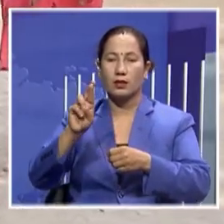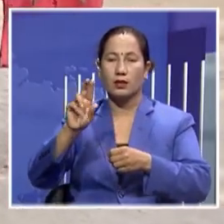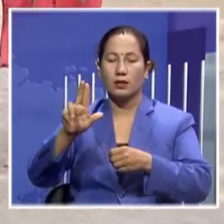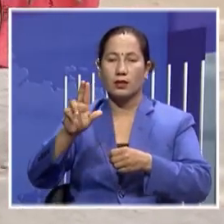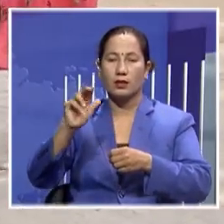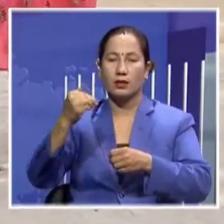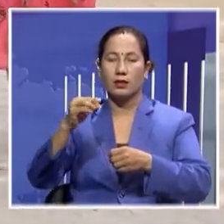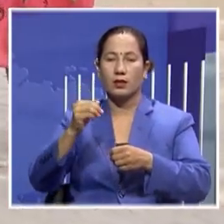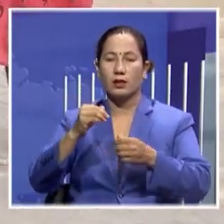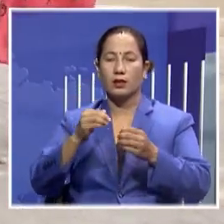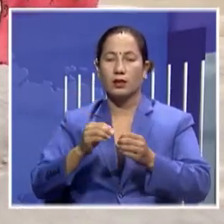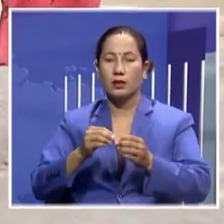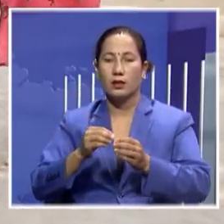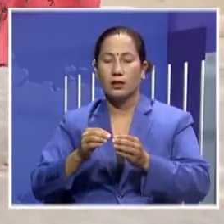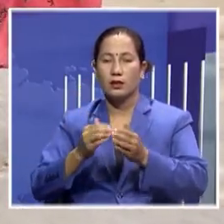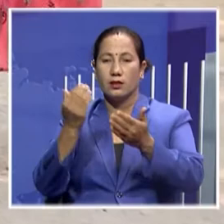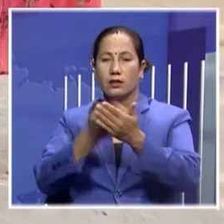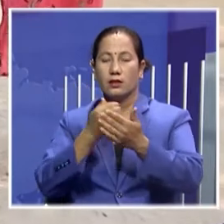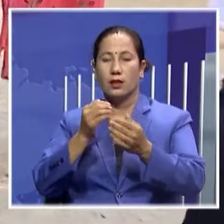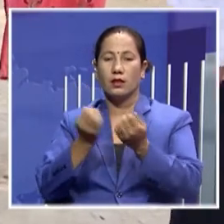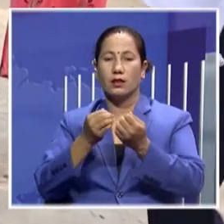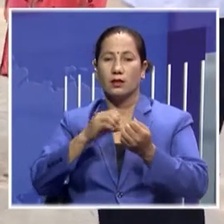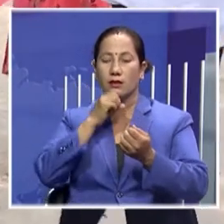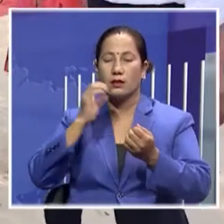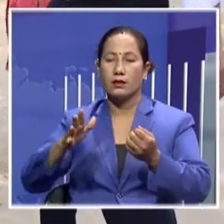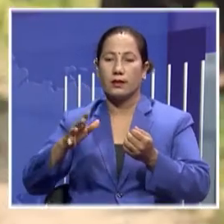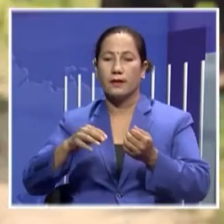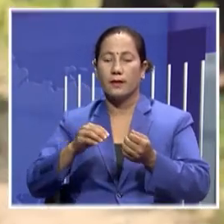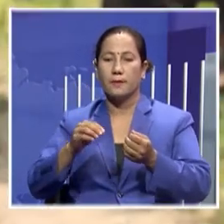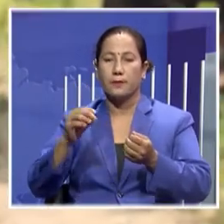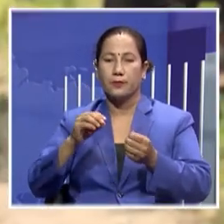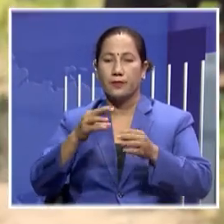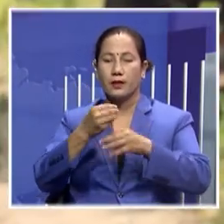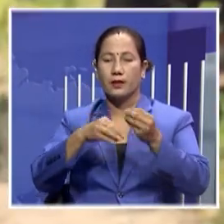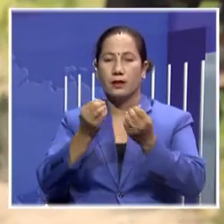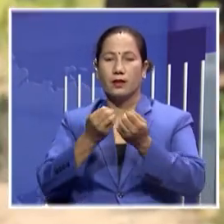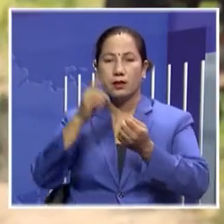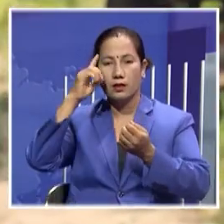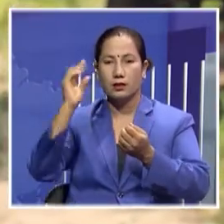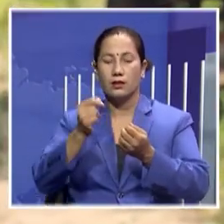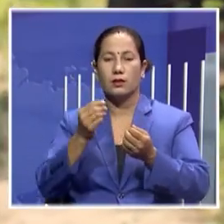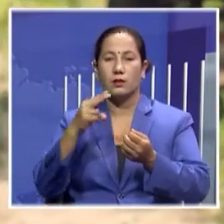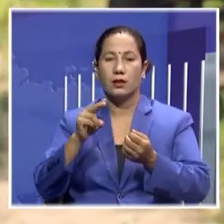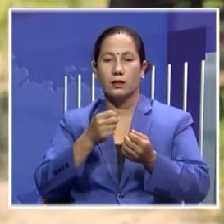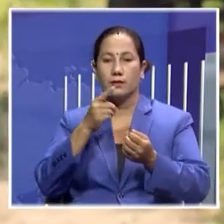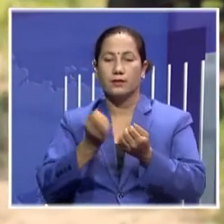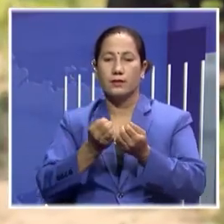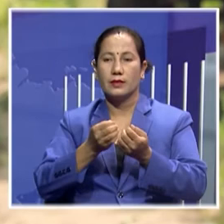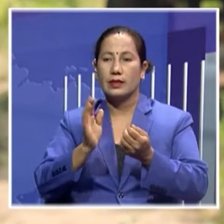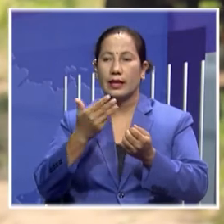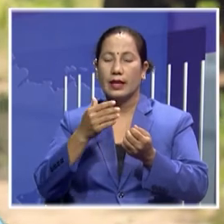सहकारी संस्थाले गर्दा खसी बोका बिक्री गर्न सजिलो भएको बताउनुभयो। खसी पहिला हेर्नुहोस् कहाँ लगेर बेचौँला